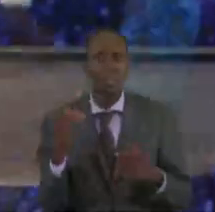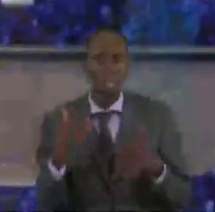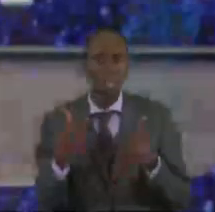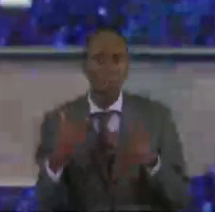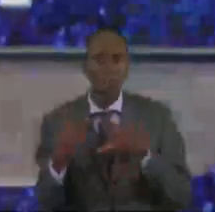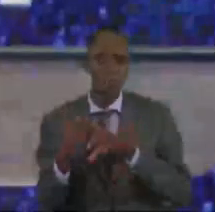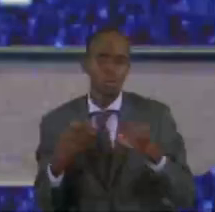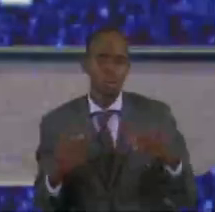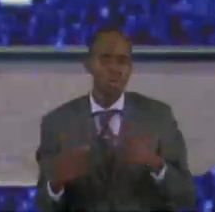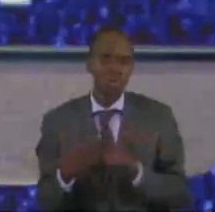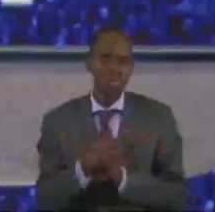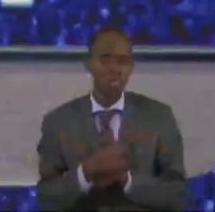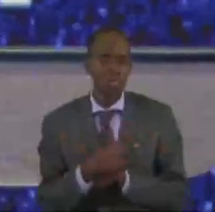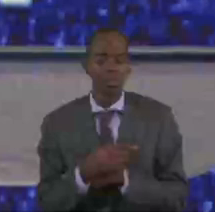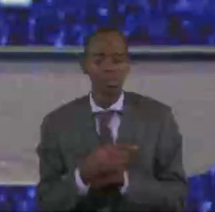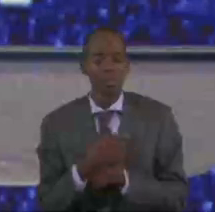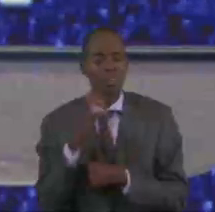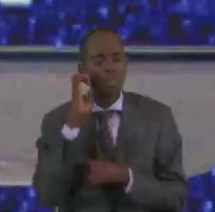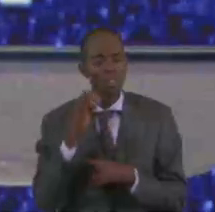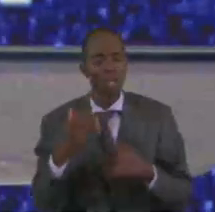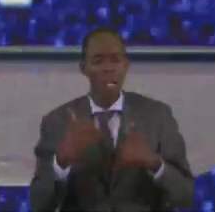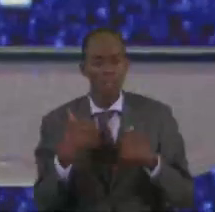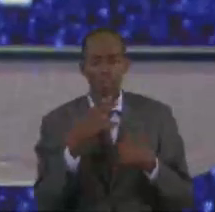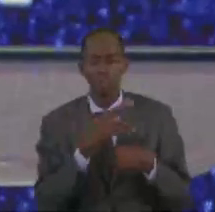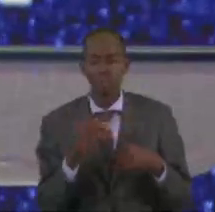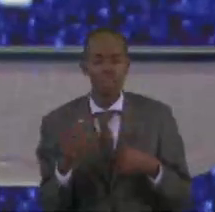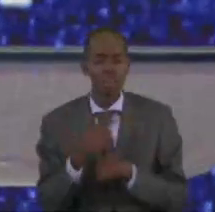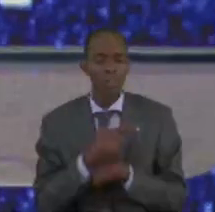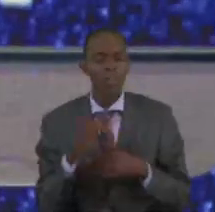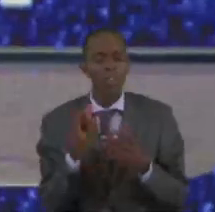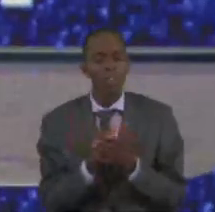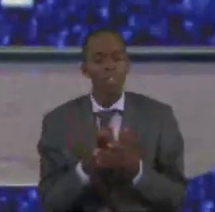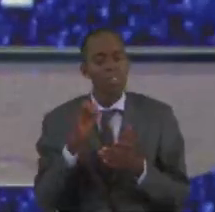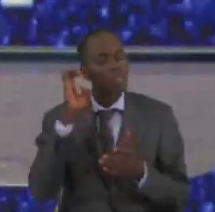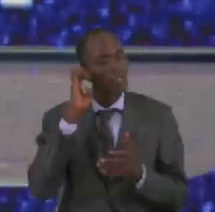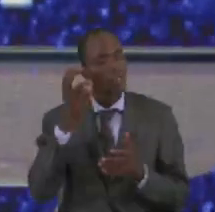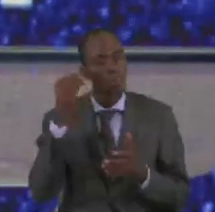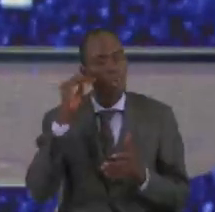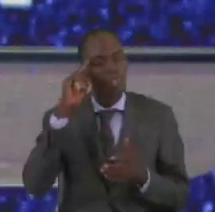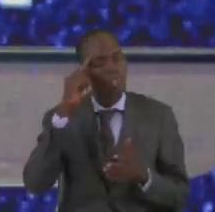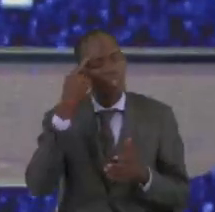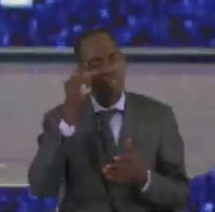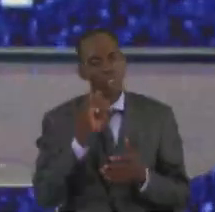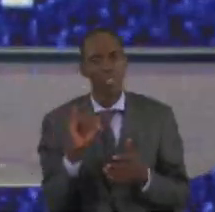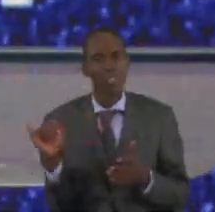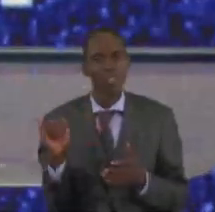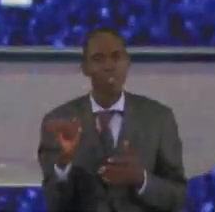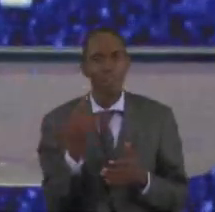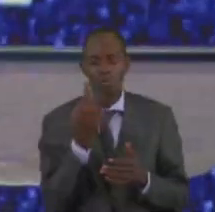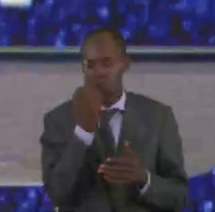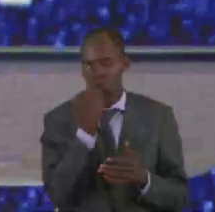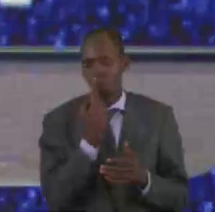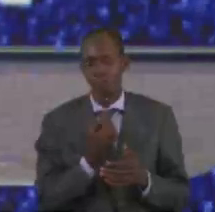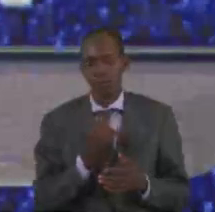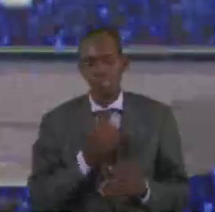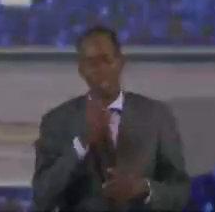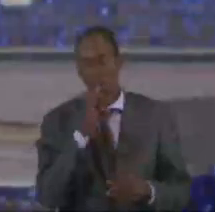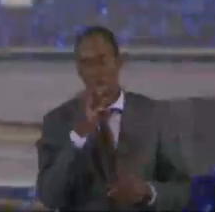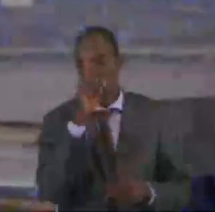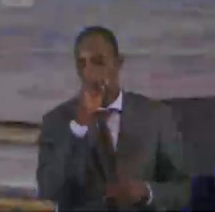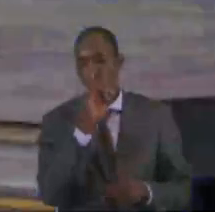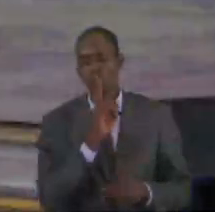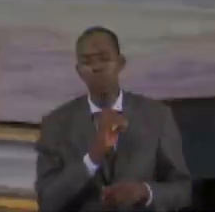il n'avait pas de jour où il tremble, il n'avait pas de jour, et il pensait que je suis tout seul, je